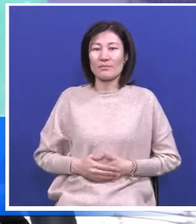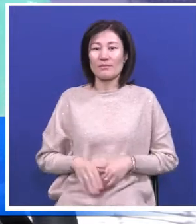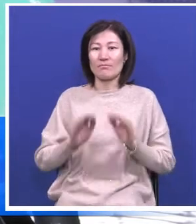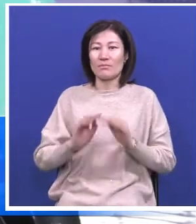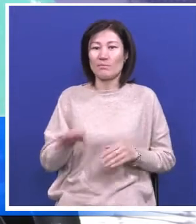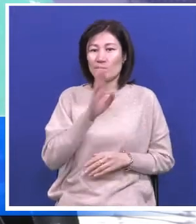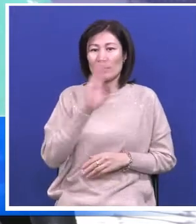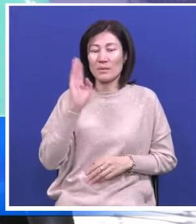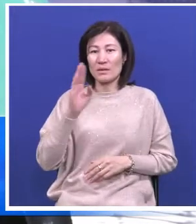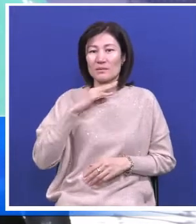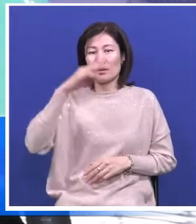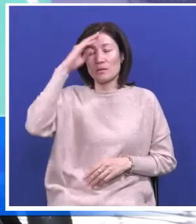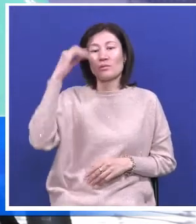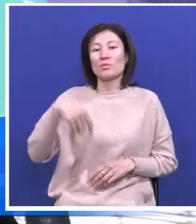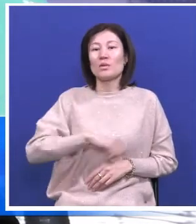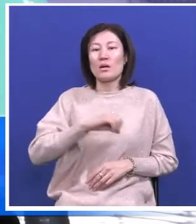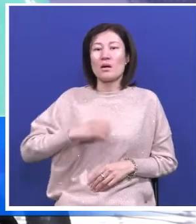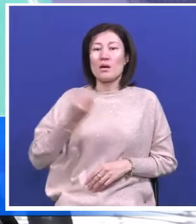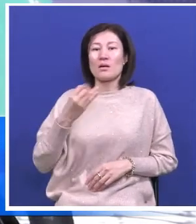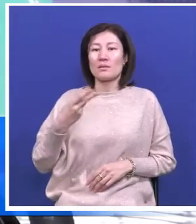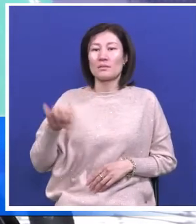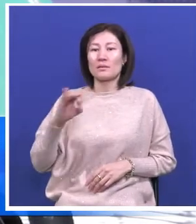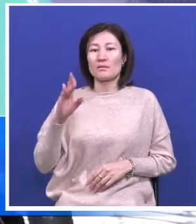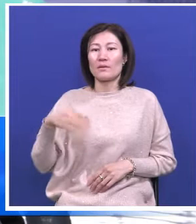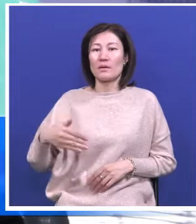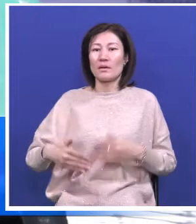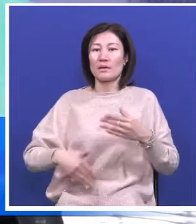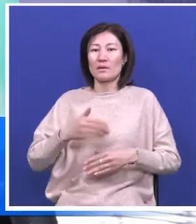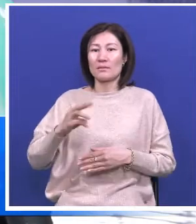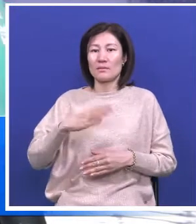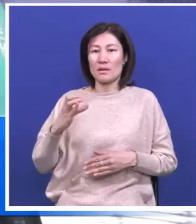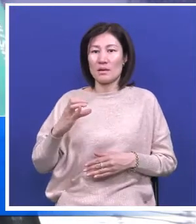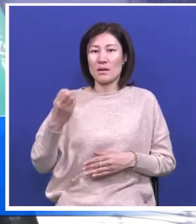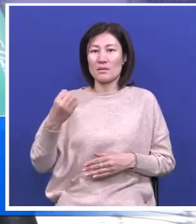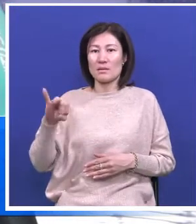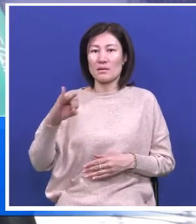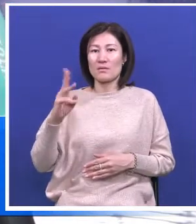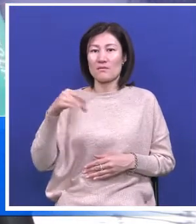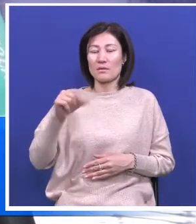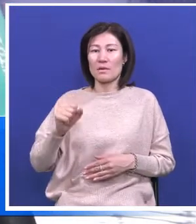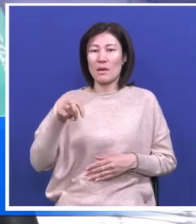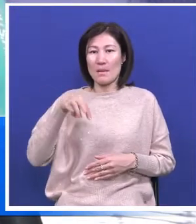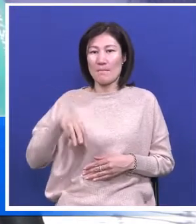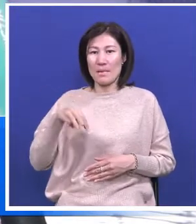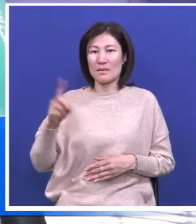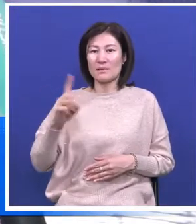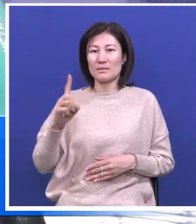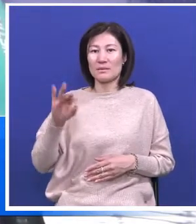өзінің қалаған несіне берді. Бұл жерде тэквондо бар, теннис бар, жаңағы бокс бар, ММА бар, дзюдо